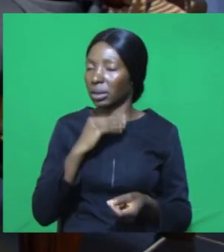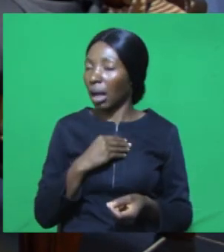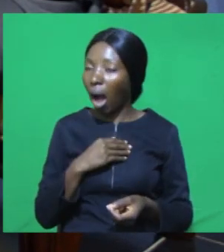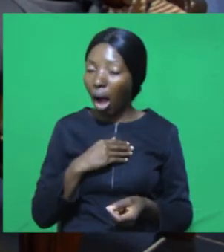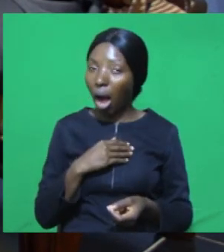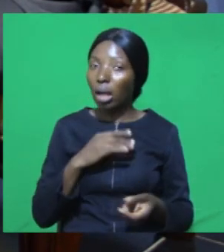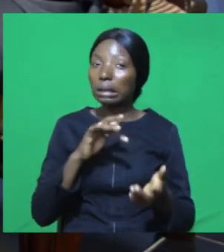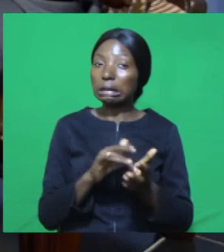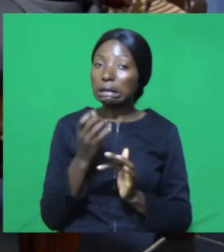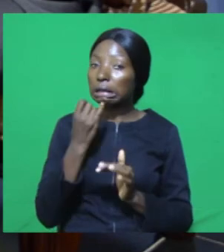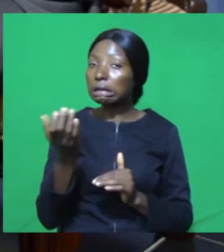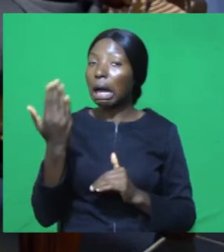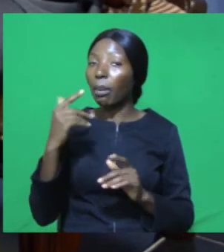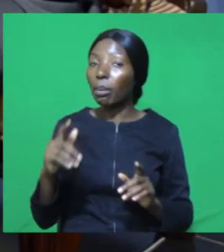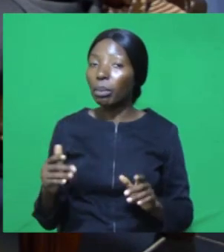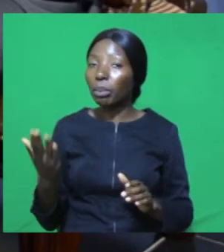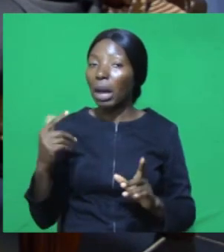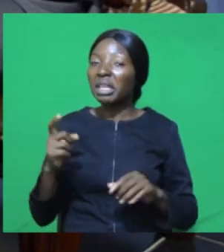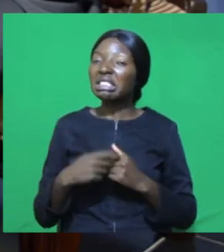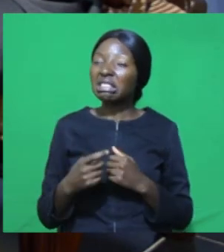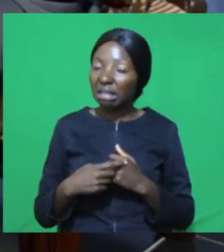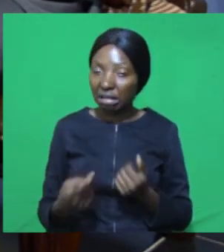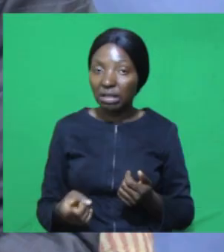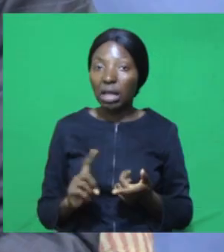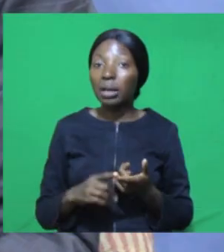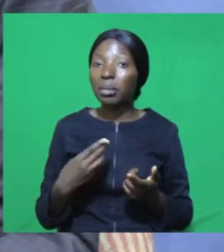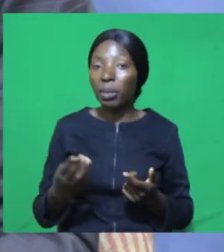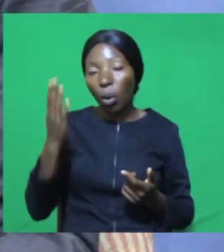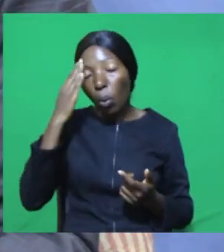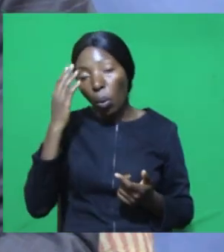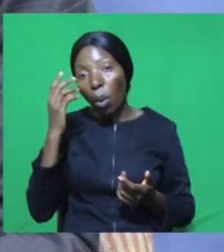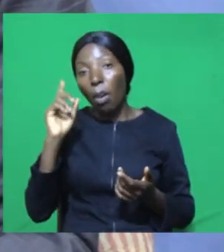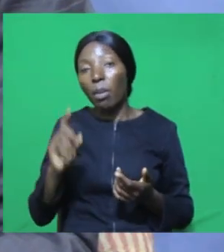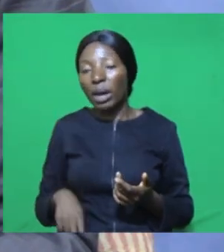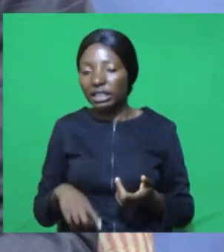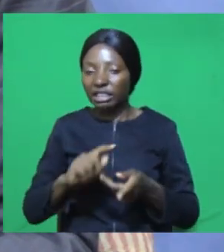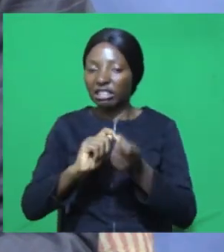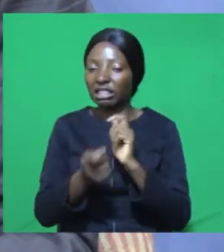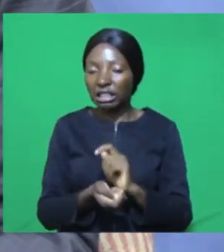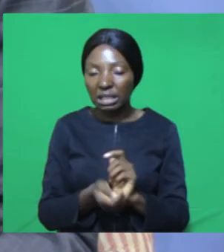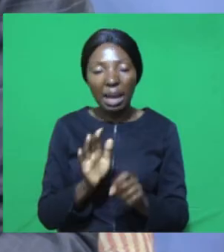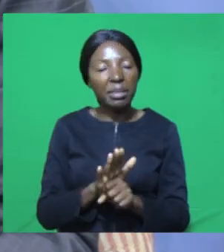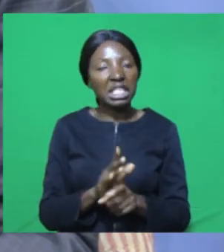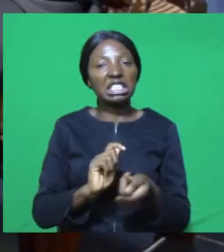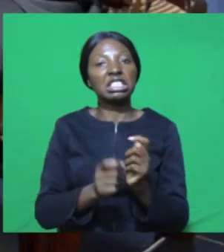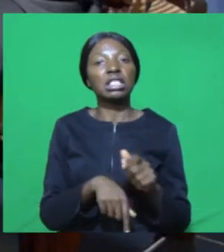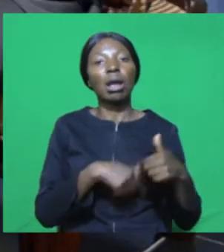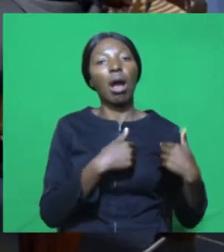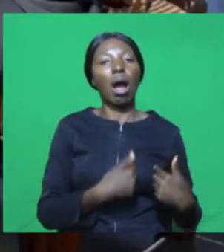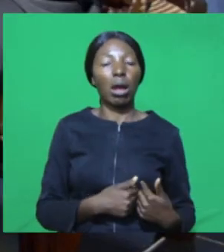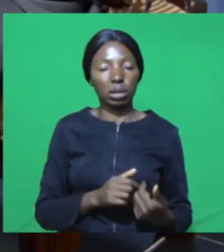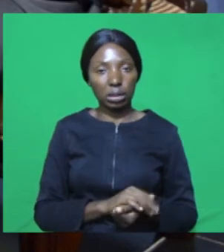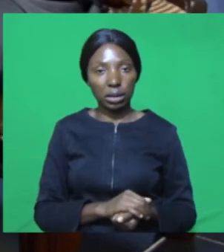mhai vanhu zviya zvekuti vanhu vaiti nopana apa vaifanira kumira panzvimbo dzavo vakabva vamira panzvimbo dzavo. Atitovazvona.